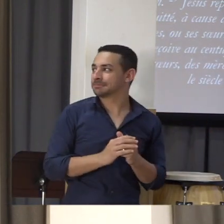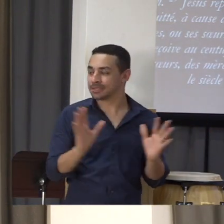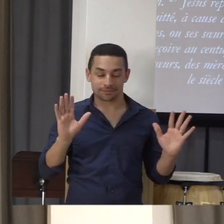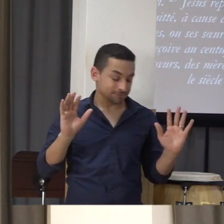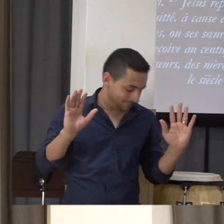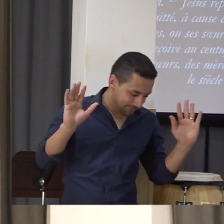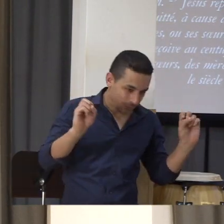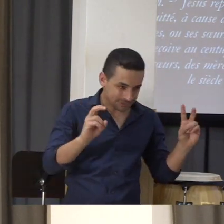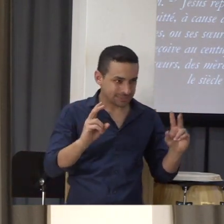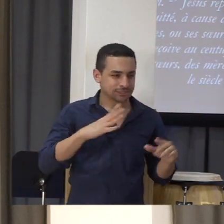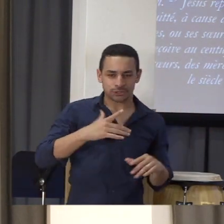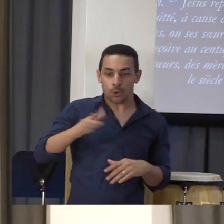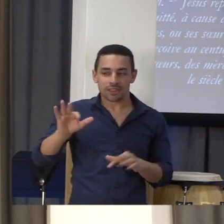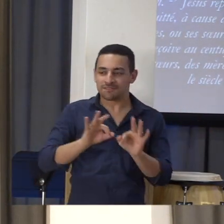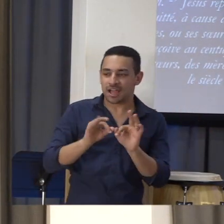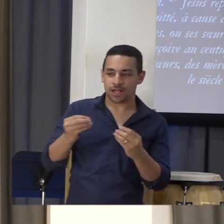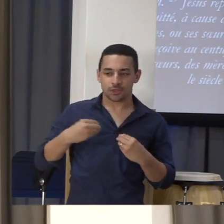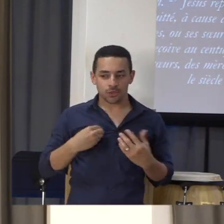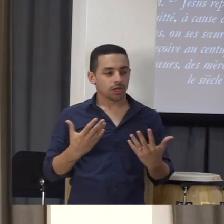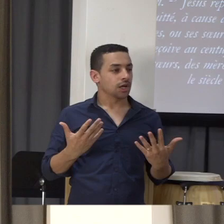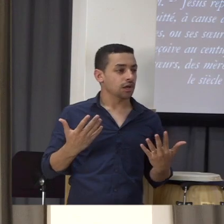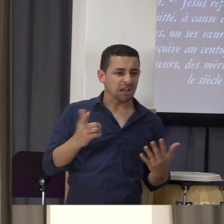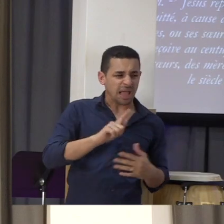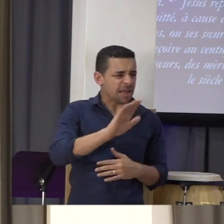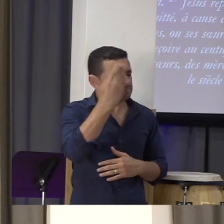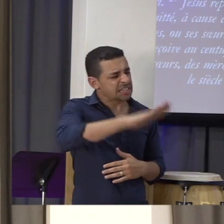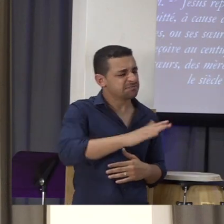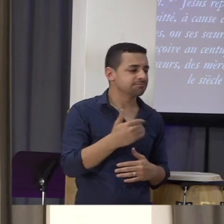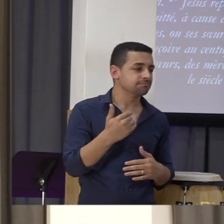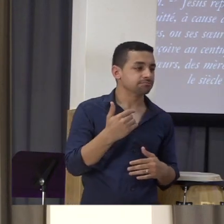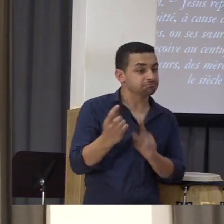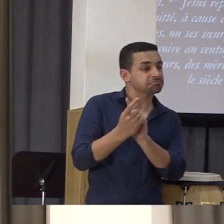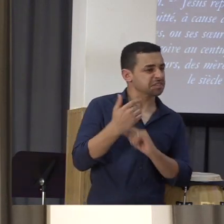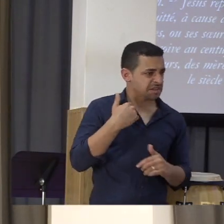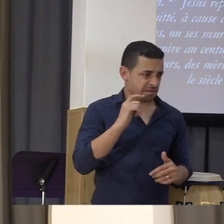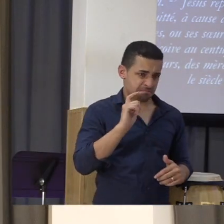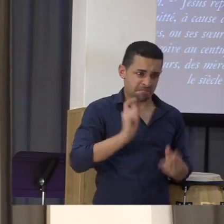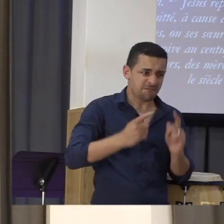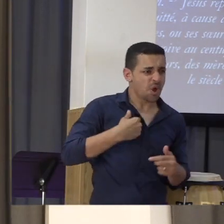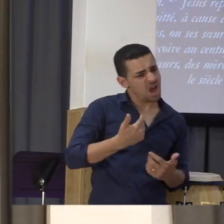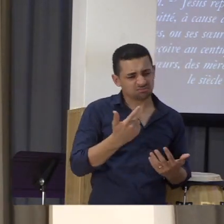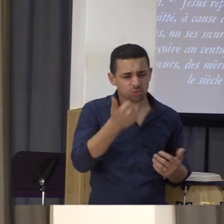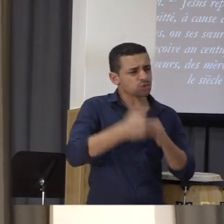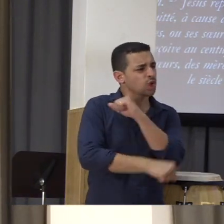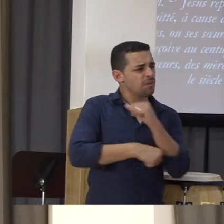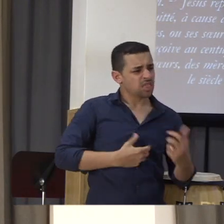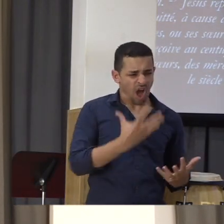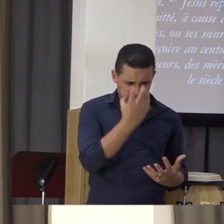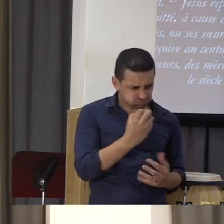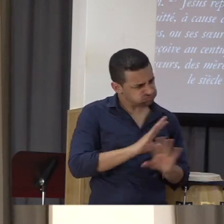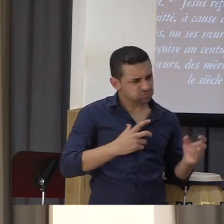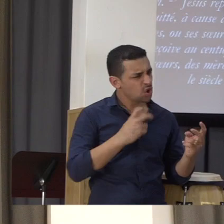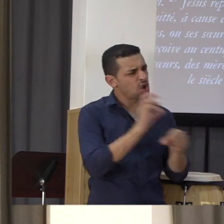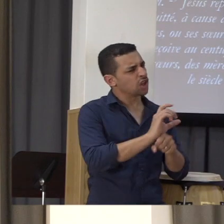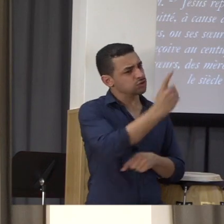Seigneur, il y a un frère qui est venu me voir et dit, Gabriel, tu sais, moi parfois je fais une semaine, je boude de Dieu. Moi j'ai dit, tu sais